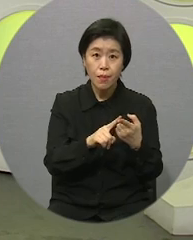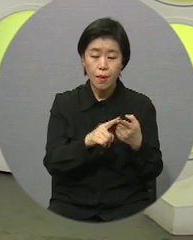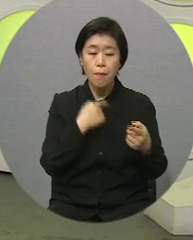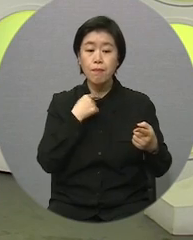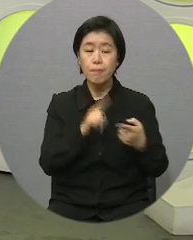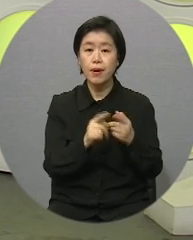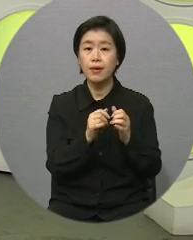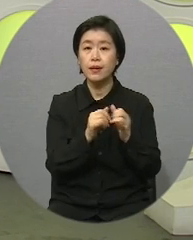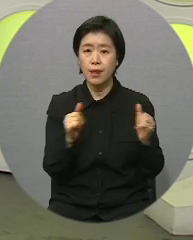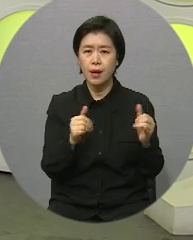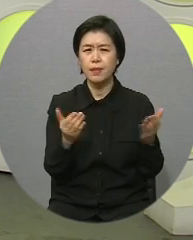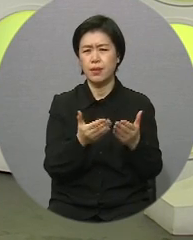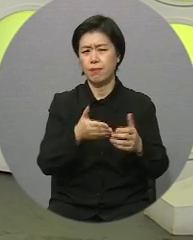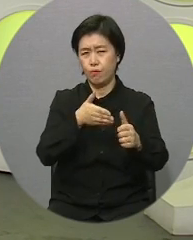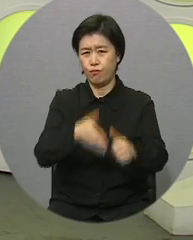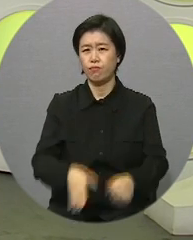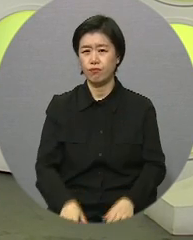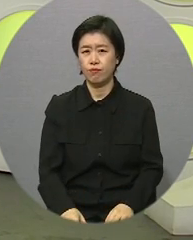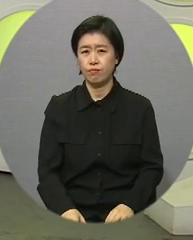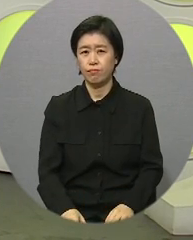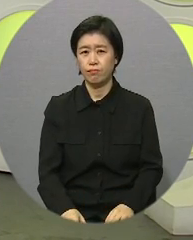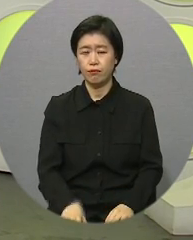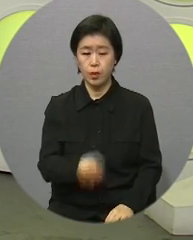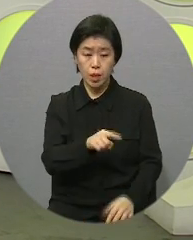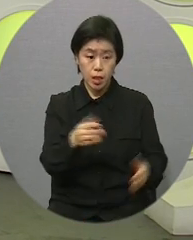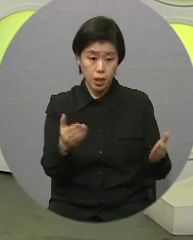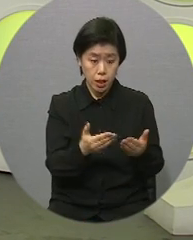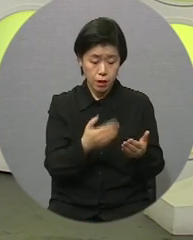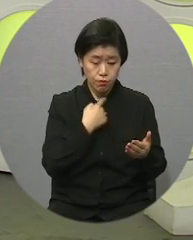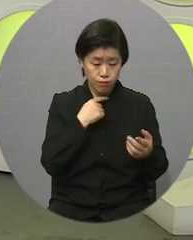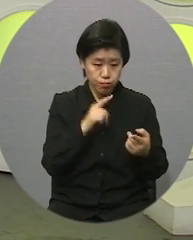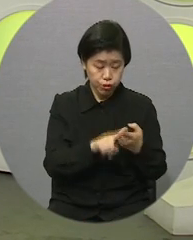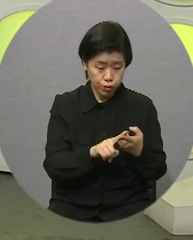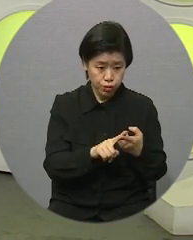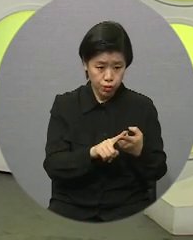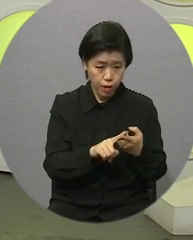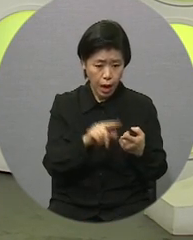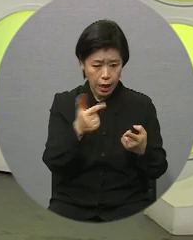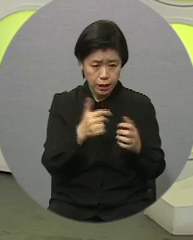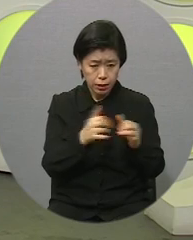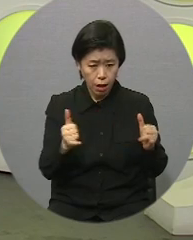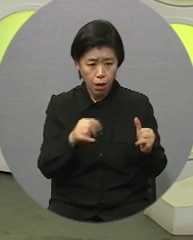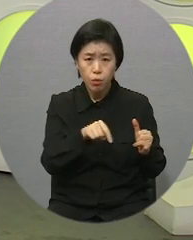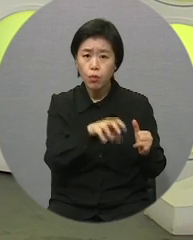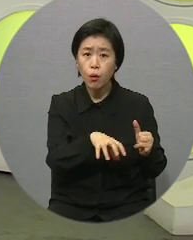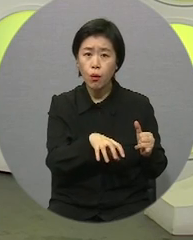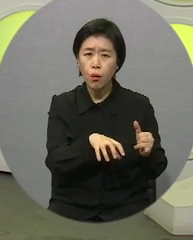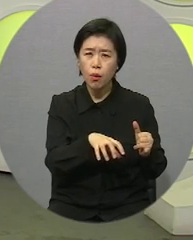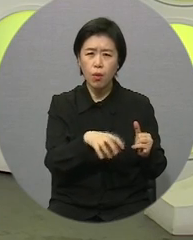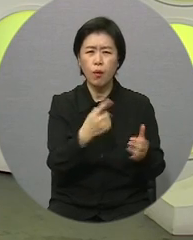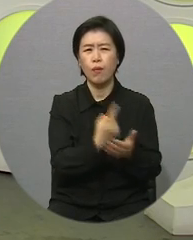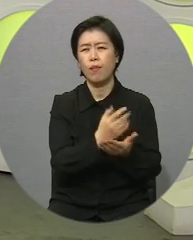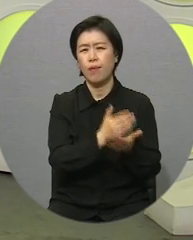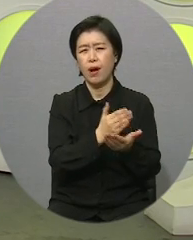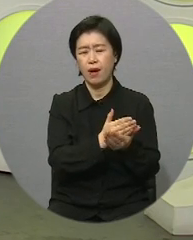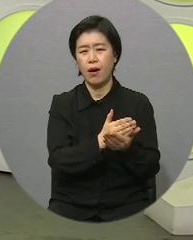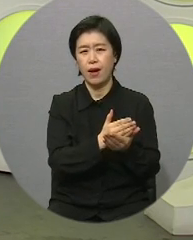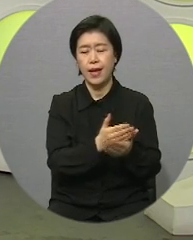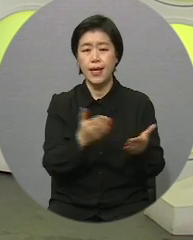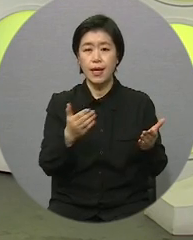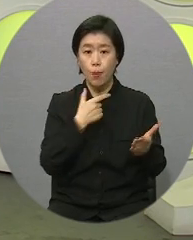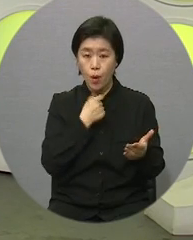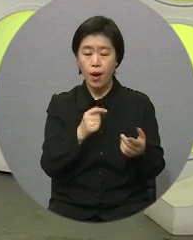사람들이 탄대 가서 일을 하고 있냐고 일할 사람이 일할 곳에 있으면 대한민국이 그렇게 돼야 한 마음이